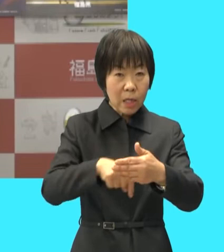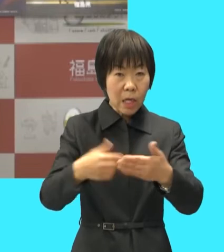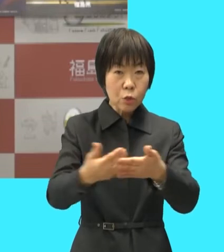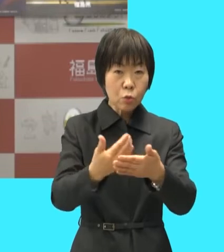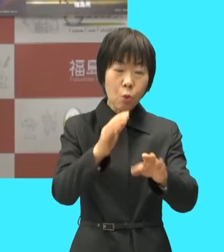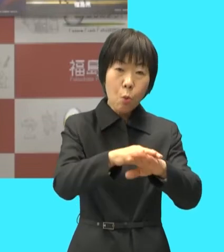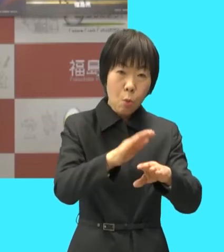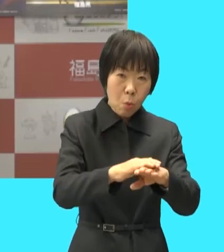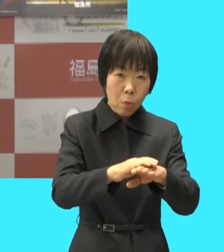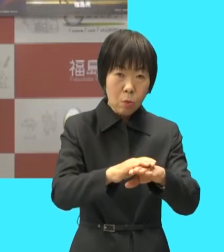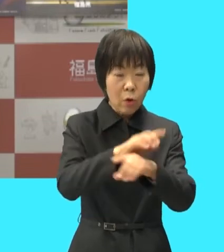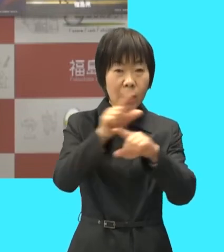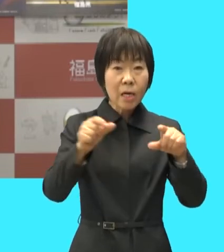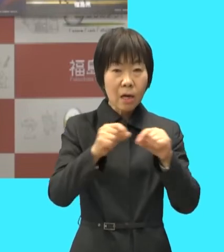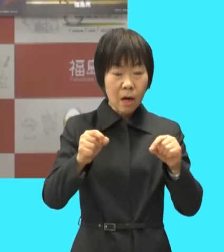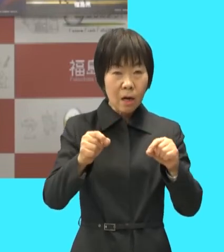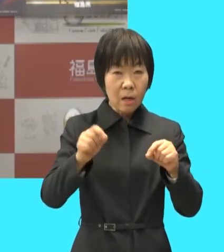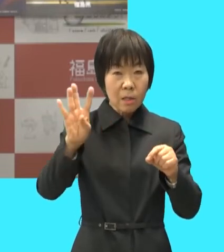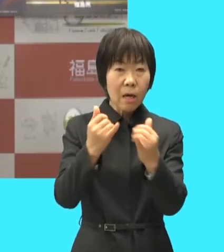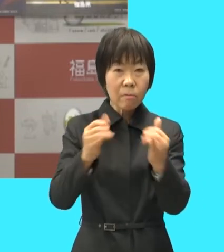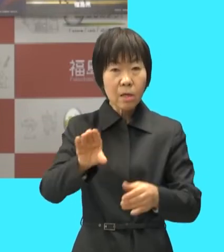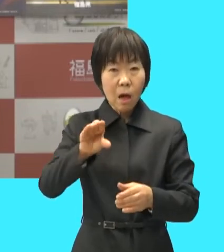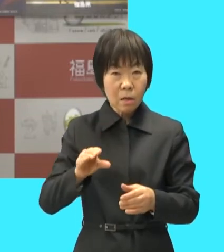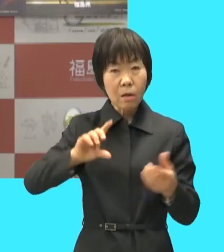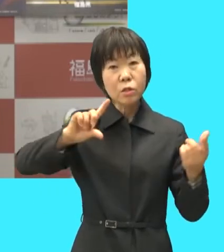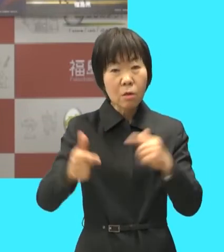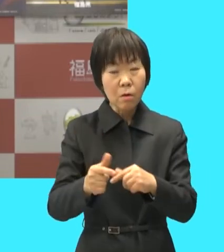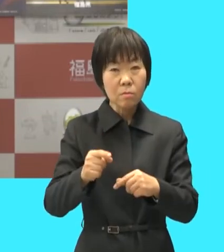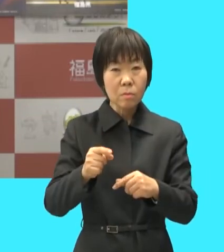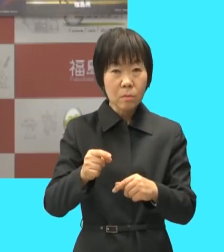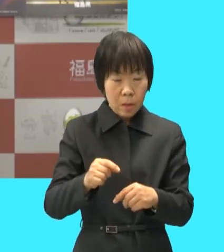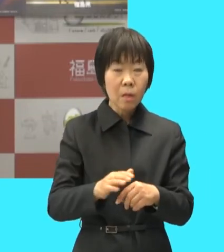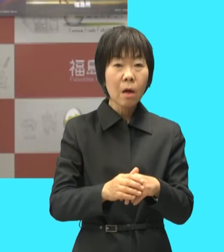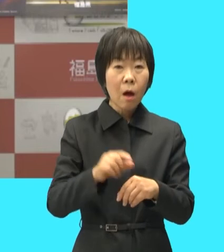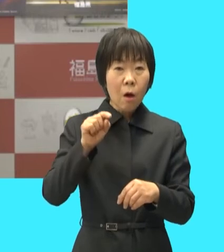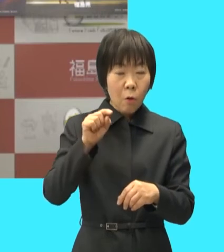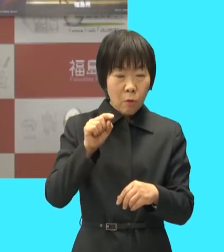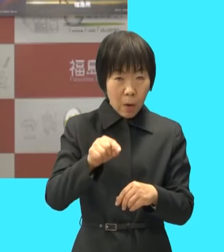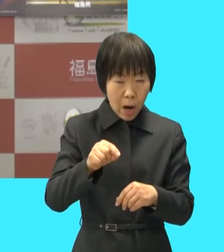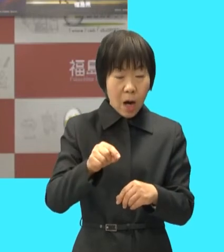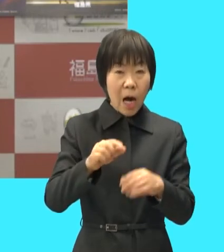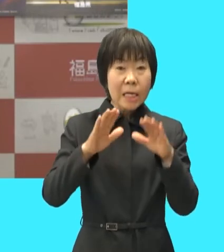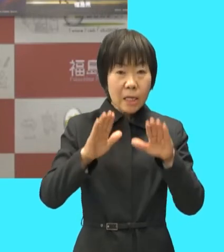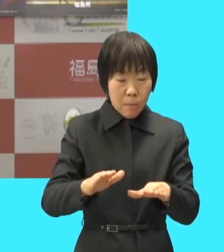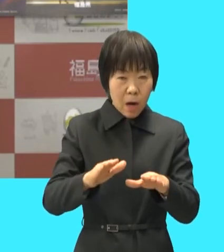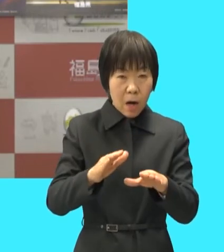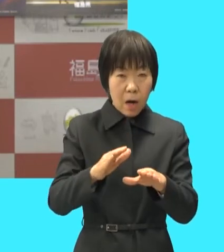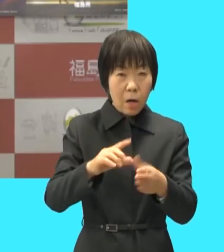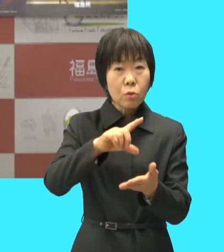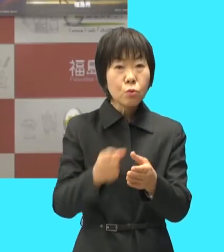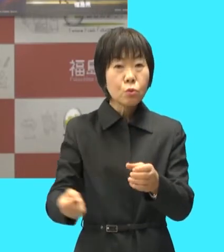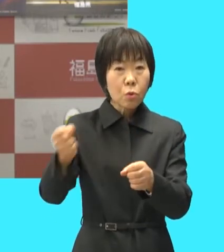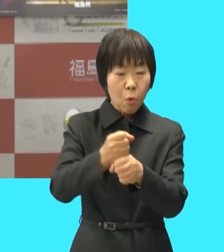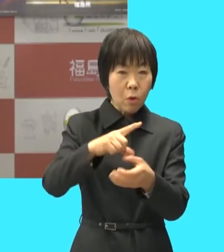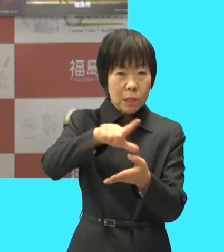によって結果的に県民益は全く変わると思っています。であるからこそ、 今復興地方創生に臨む